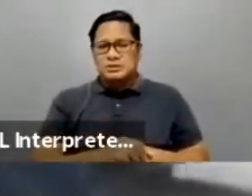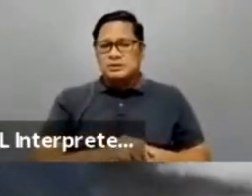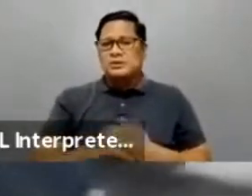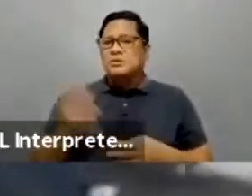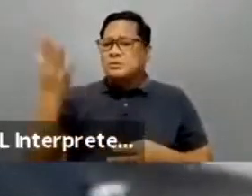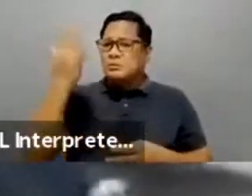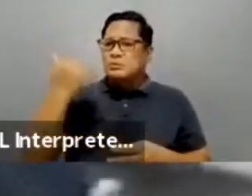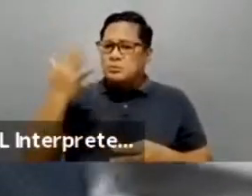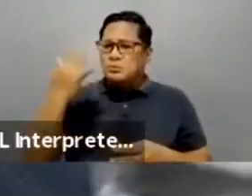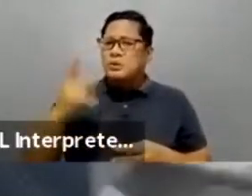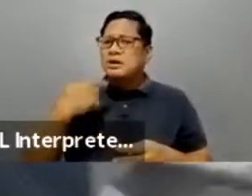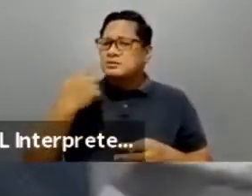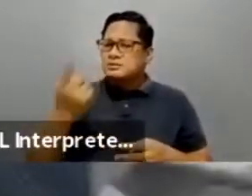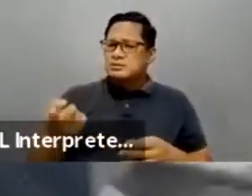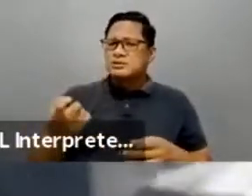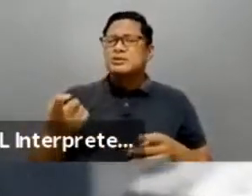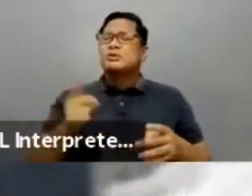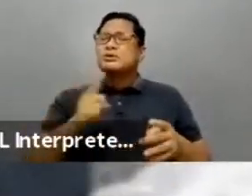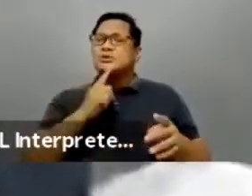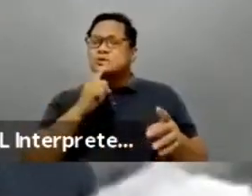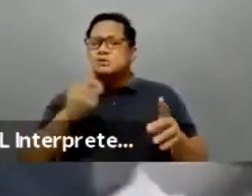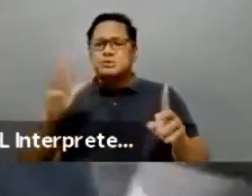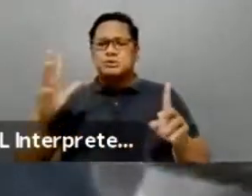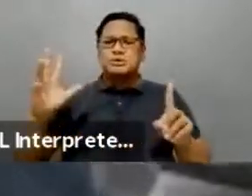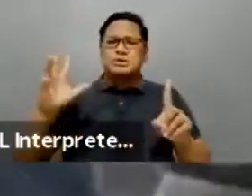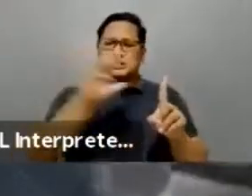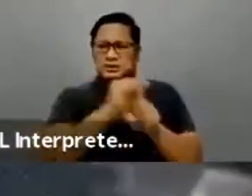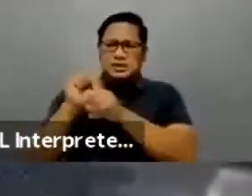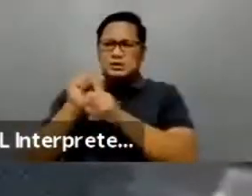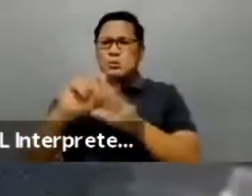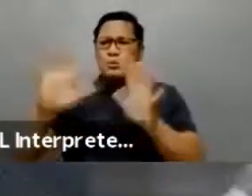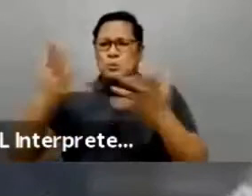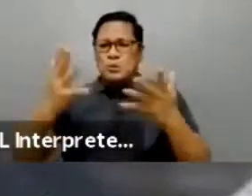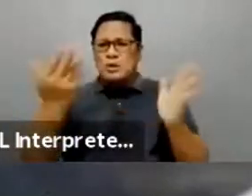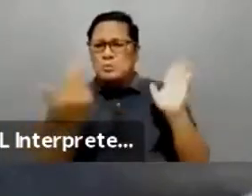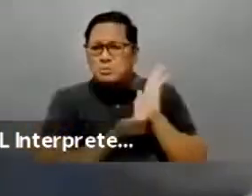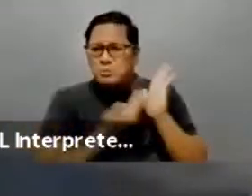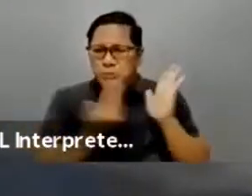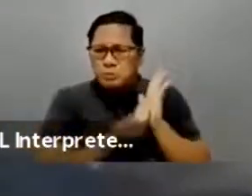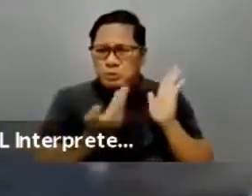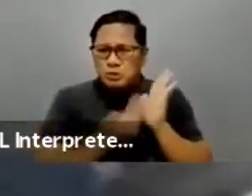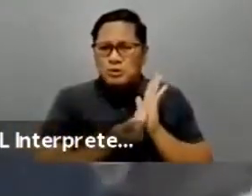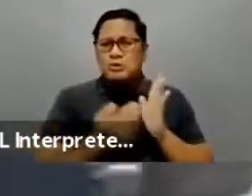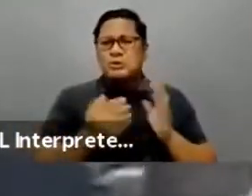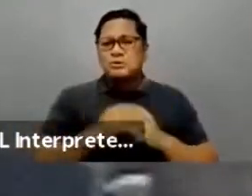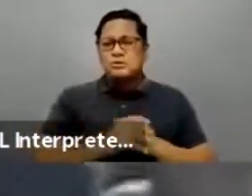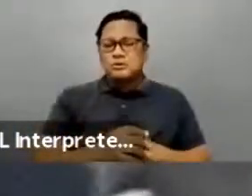ng gano'n-gano'n na lang yung anak ko na wala silang ebidensya na ang anak ko isang